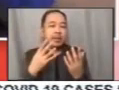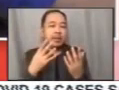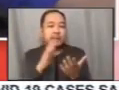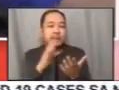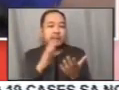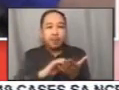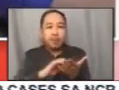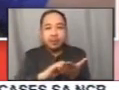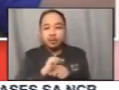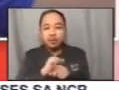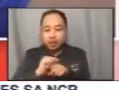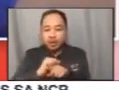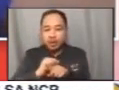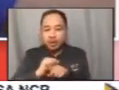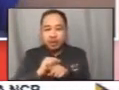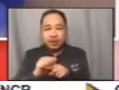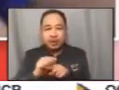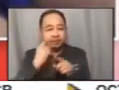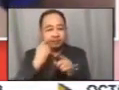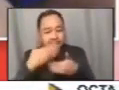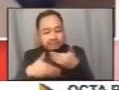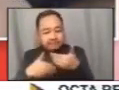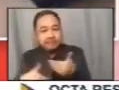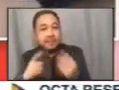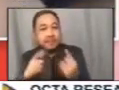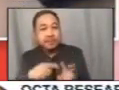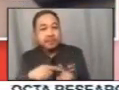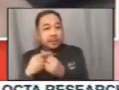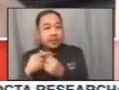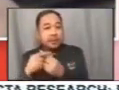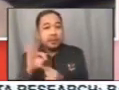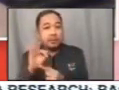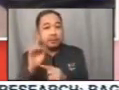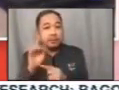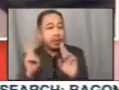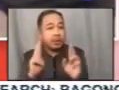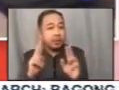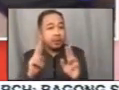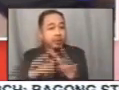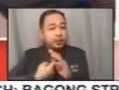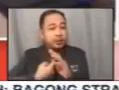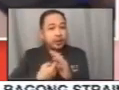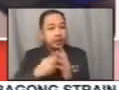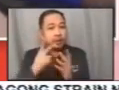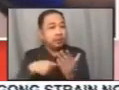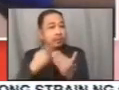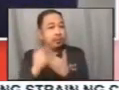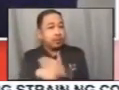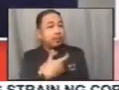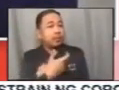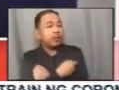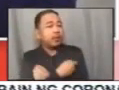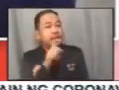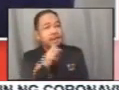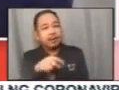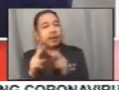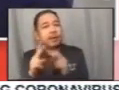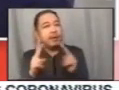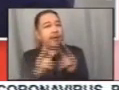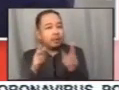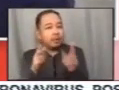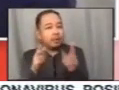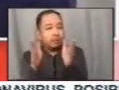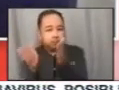to. Ito ay ang benefits nito talaga outweighs the risk. kailangan ho talaga